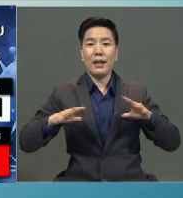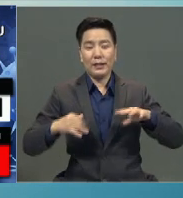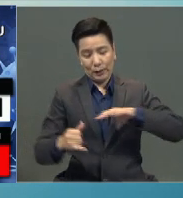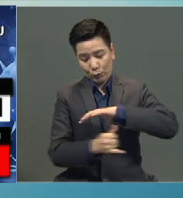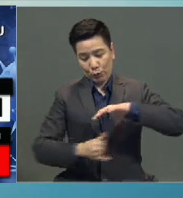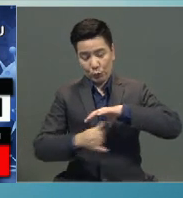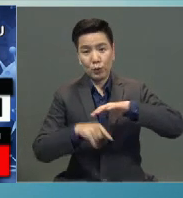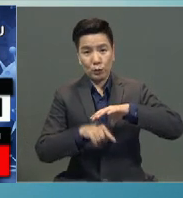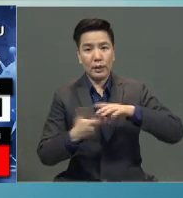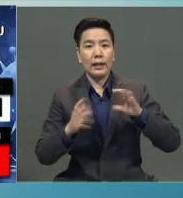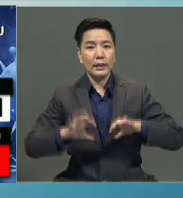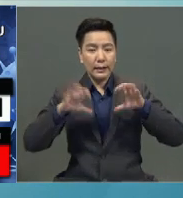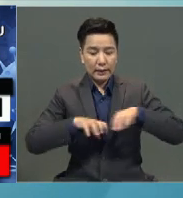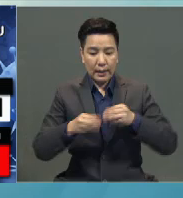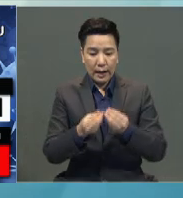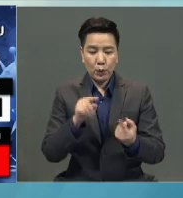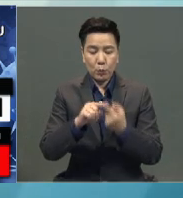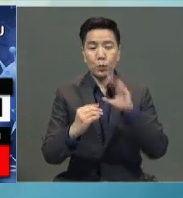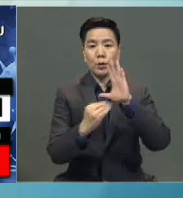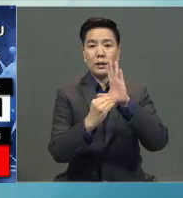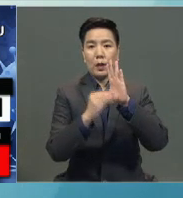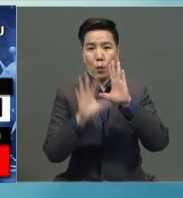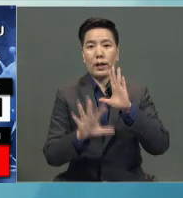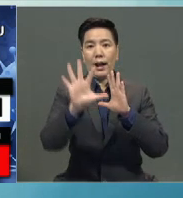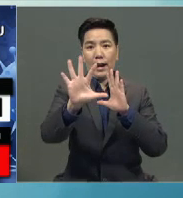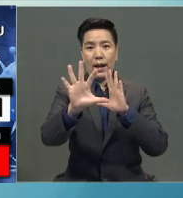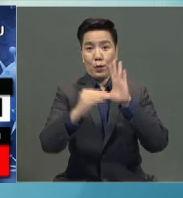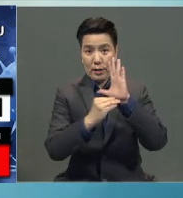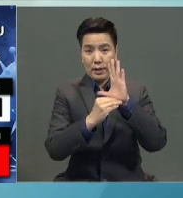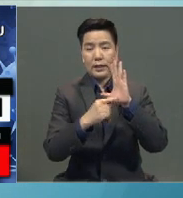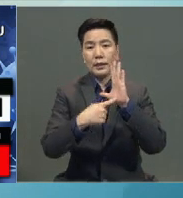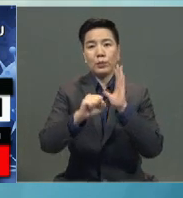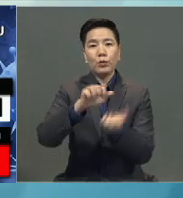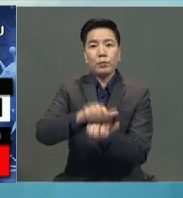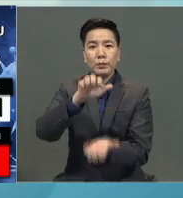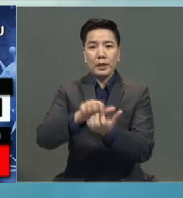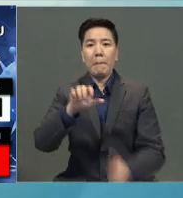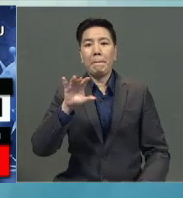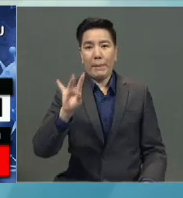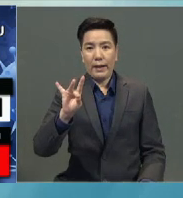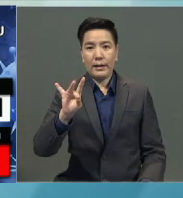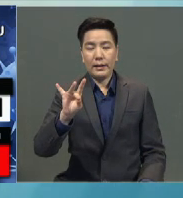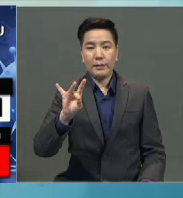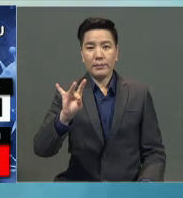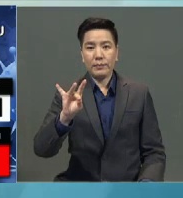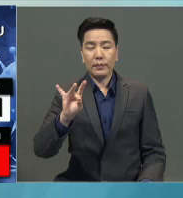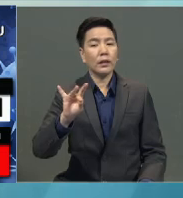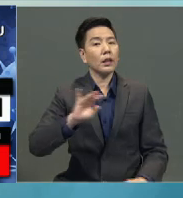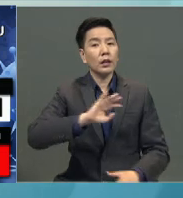stateคอรันทีนที่รัฐจัดให้คืนที่กรุงเทพฯ 5รายและก็สมุทรปราการอีก 8